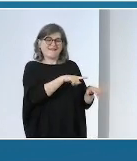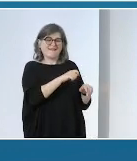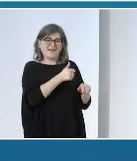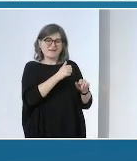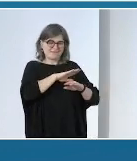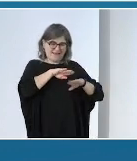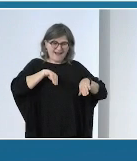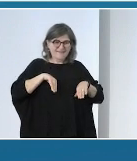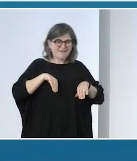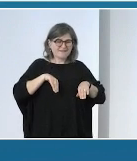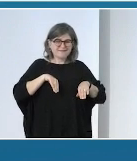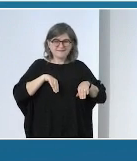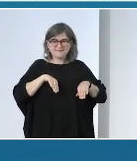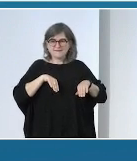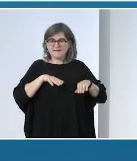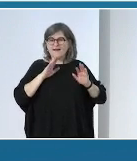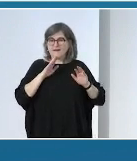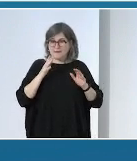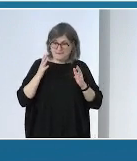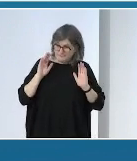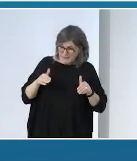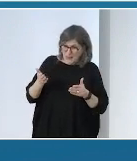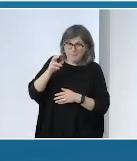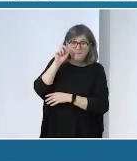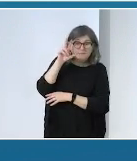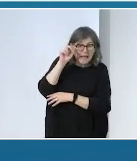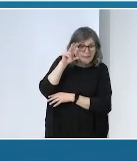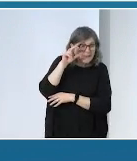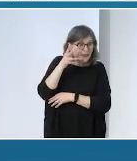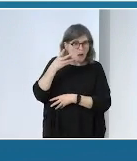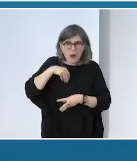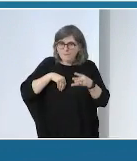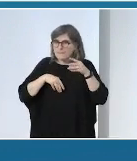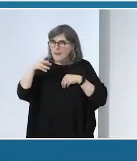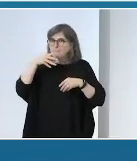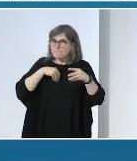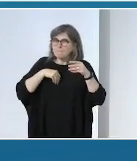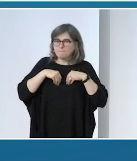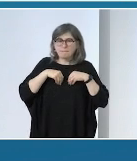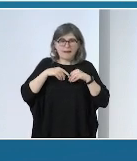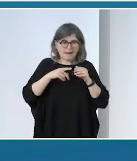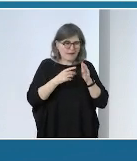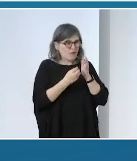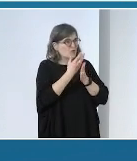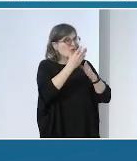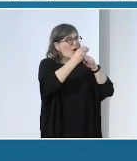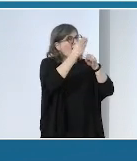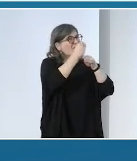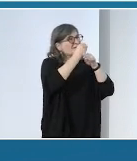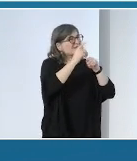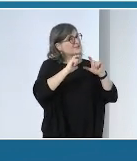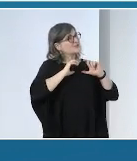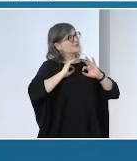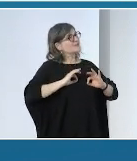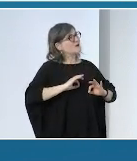on voit quand Émilie arrive au stade des apprentissages scolaires, on voit